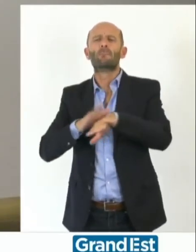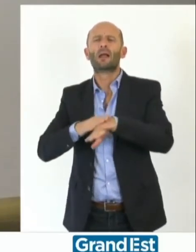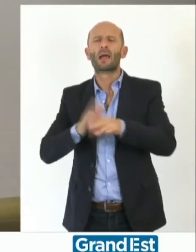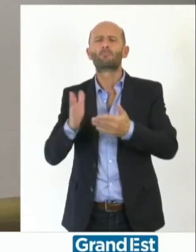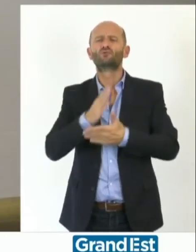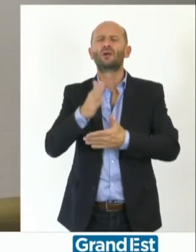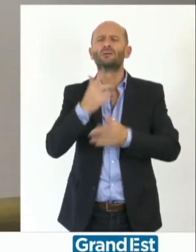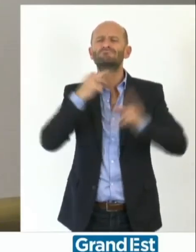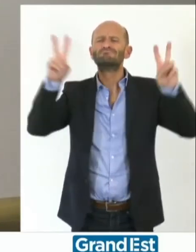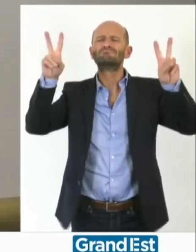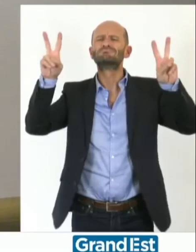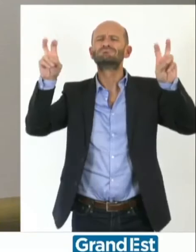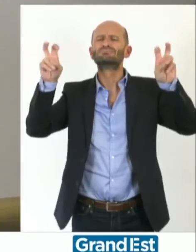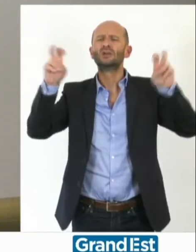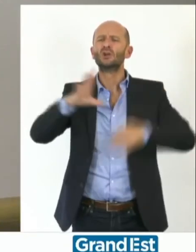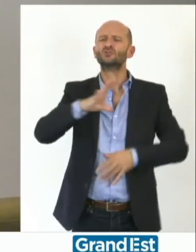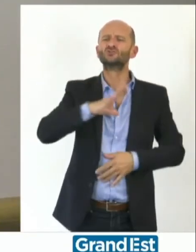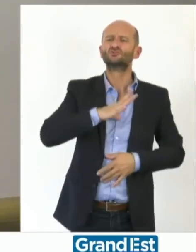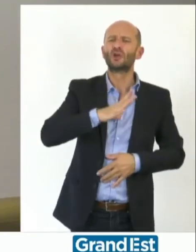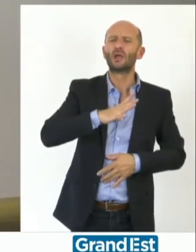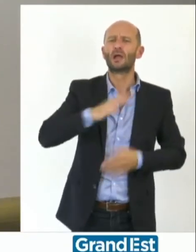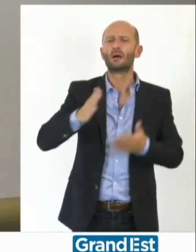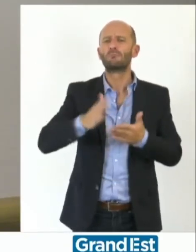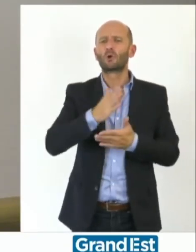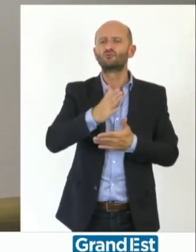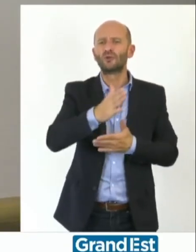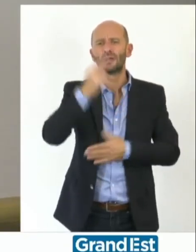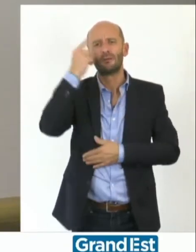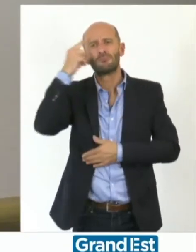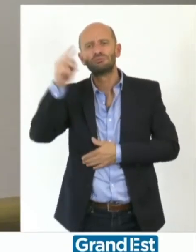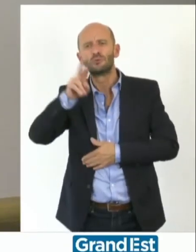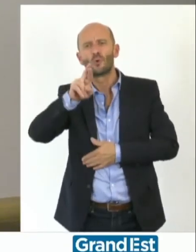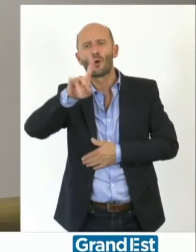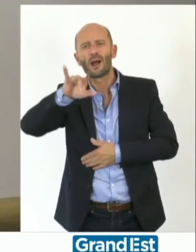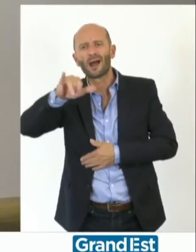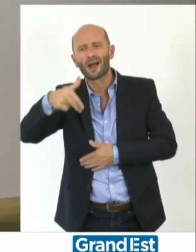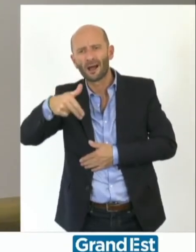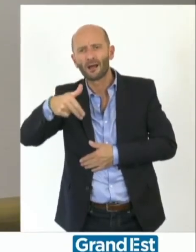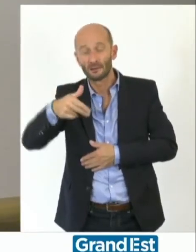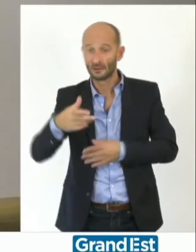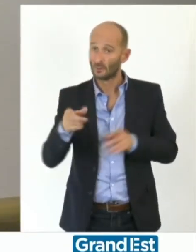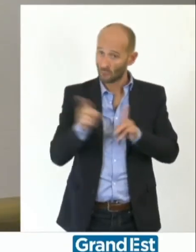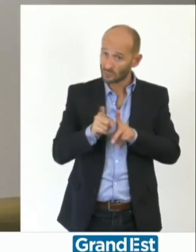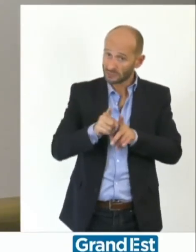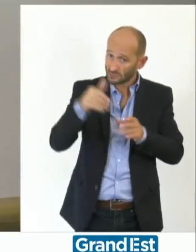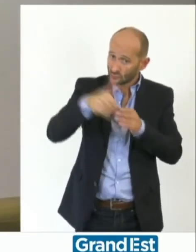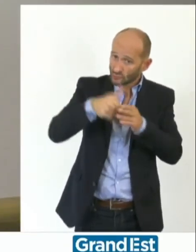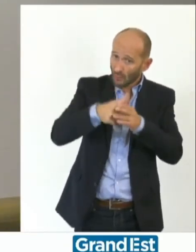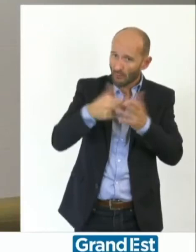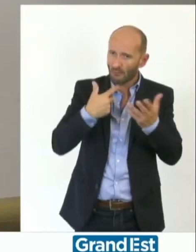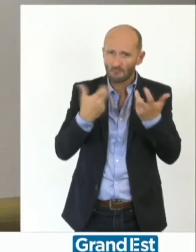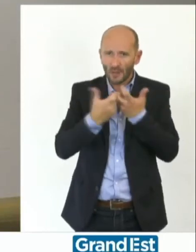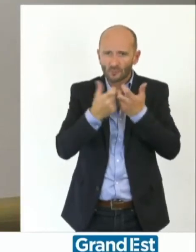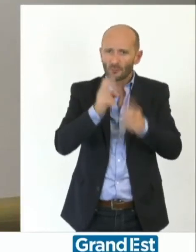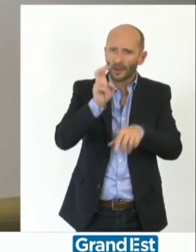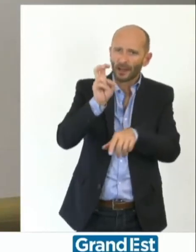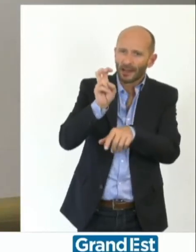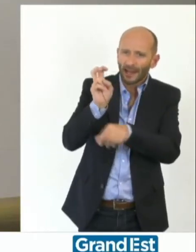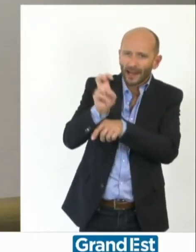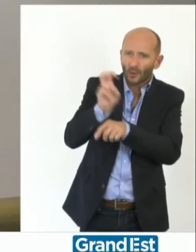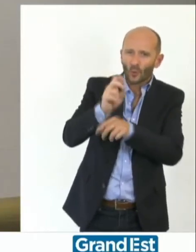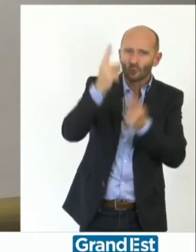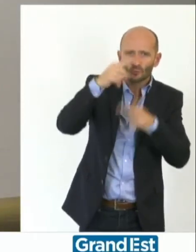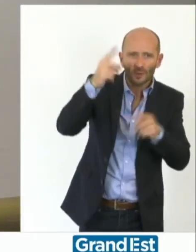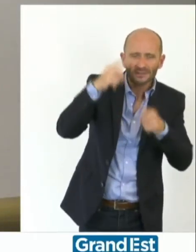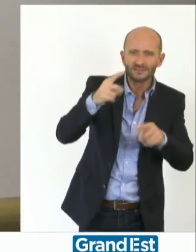qui intervient vous l'avez dit façon transversale dans des domaines aussi importants que l'écotourisme la culture patrimoine